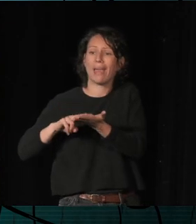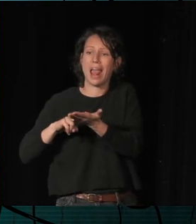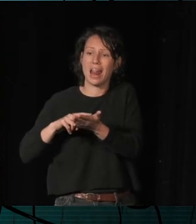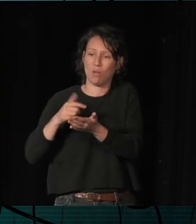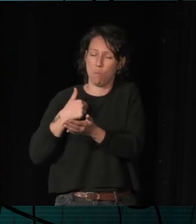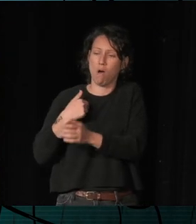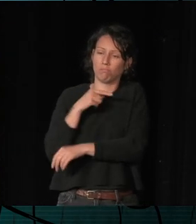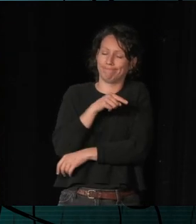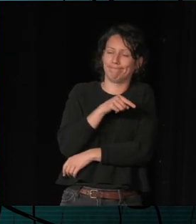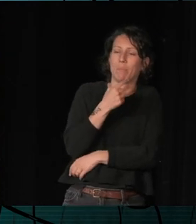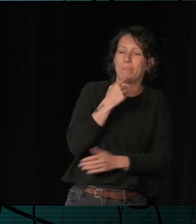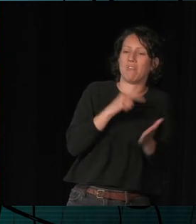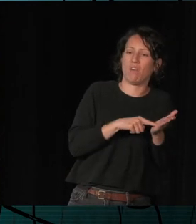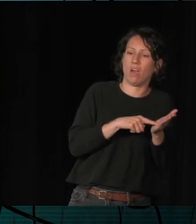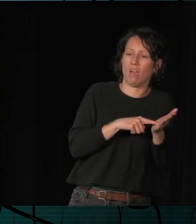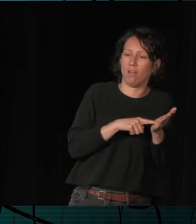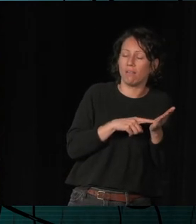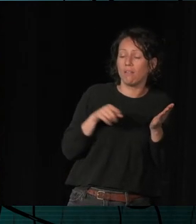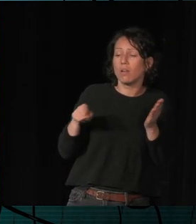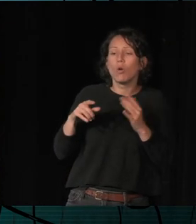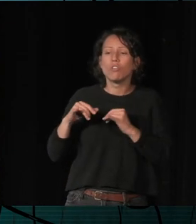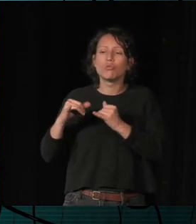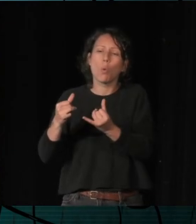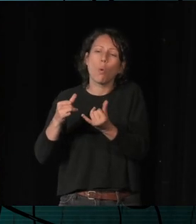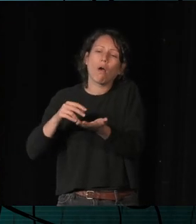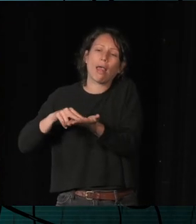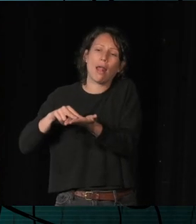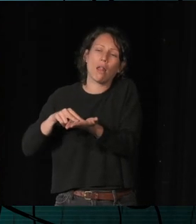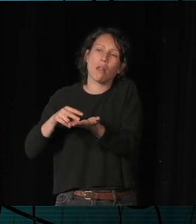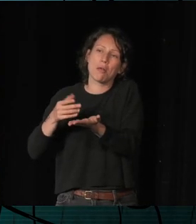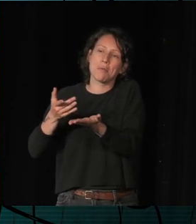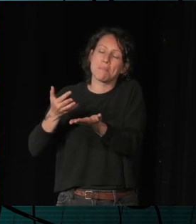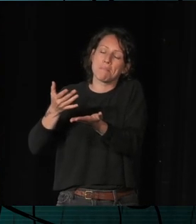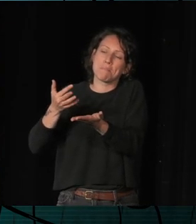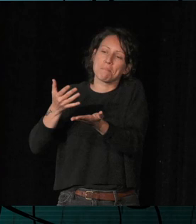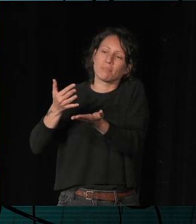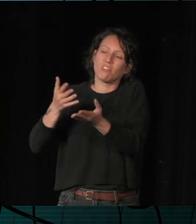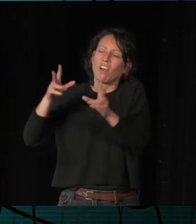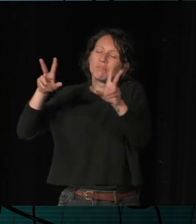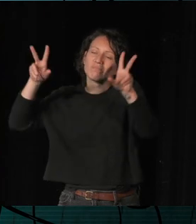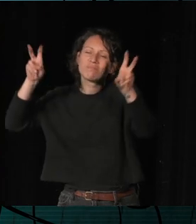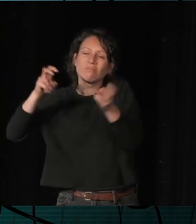première. Je trouve que l'expression jeu du réel, en fait la notion de réel, enfin c'est une question philosophique,